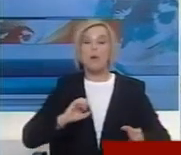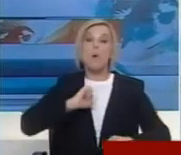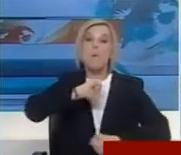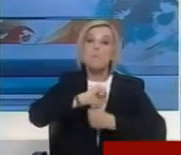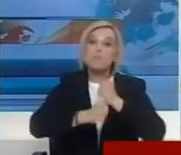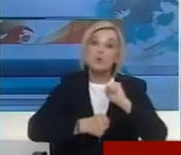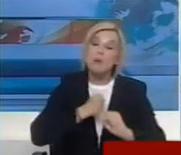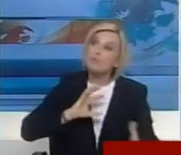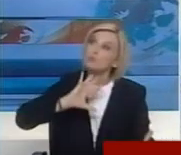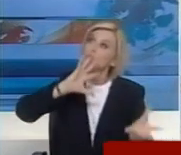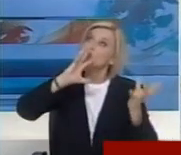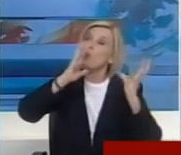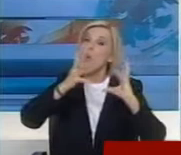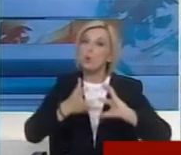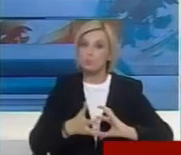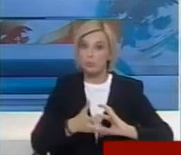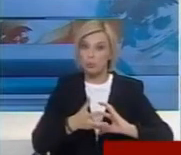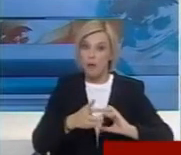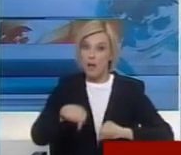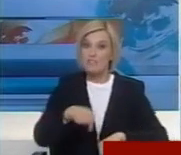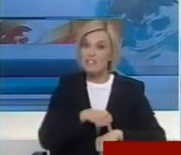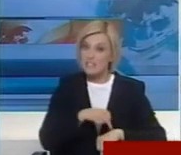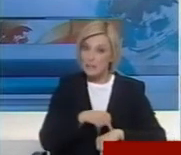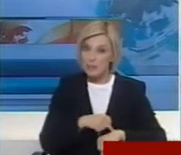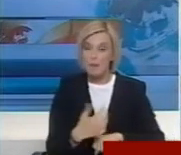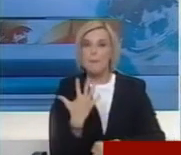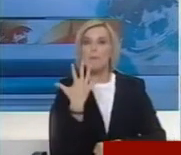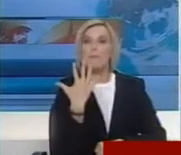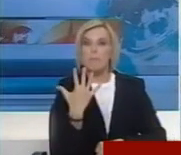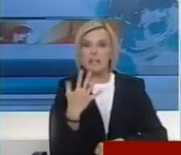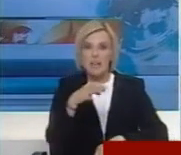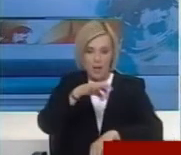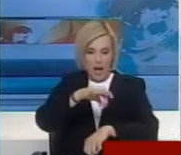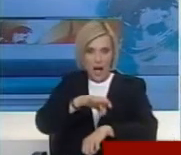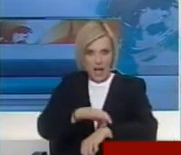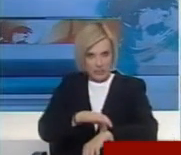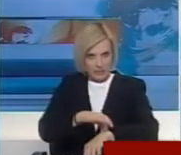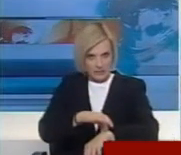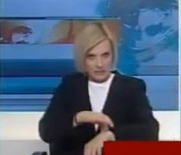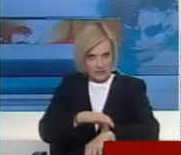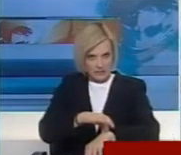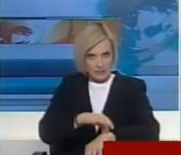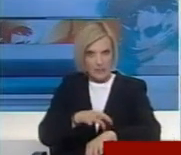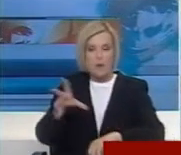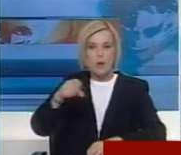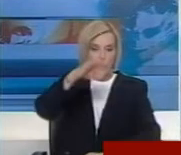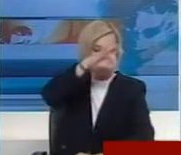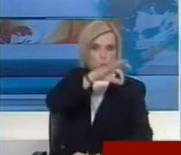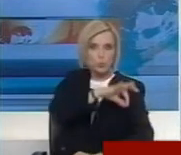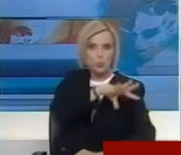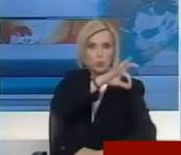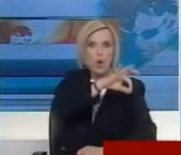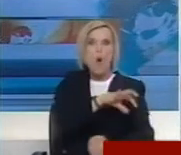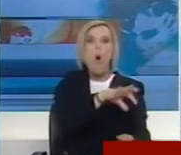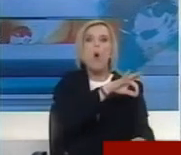5 ασθενείς πήραν ορό που περιείχε αντισώματα από ανθρώπους που ανέρωσαν από την νόσο στην Κίνα με κάποια πρώιμα